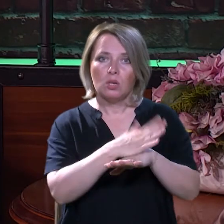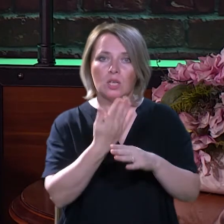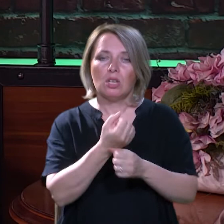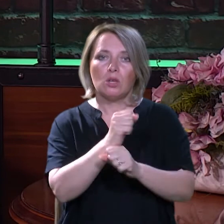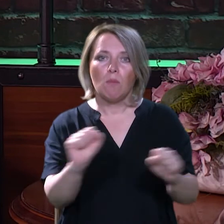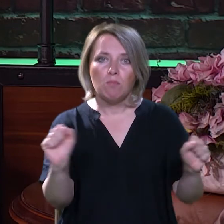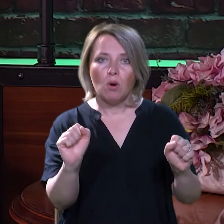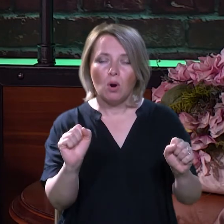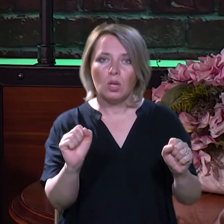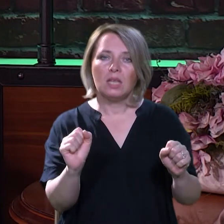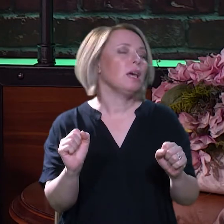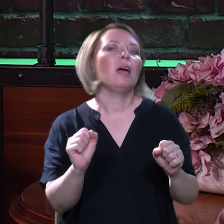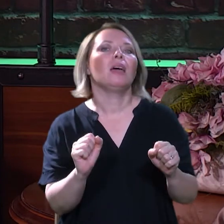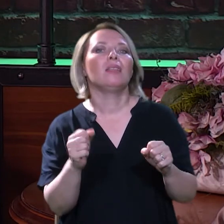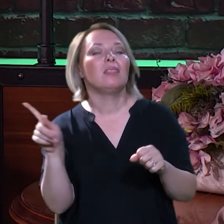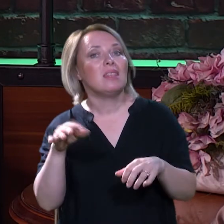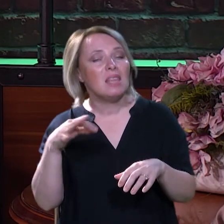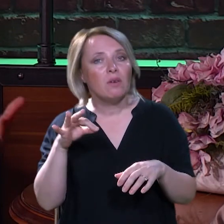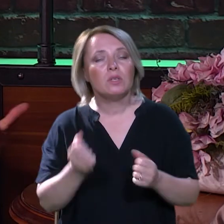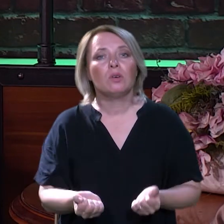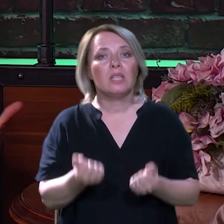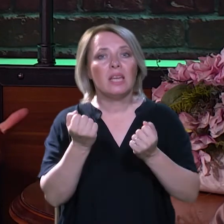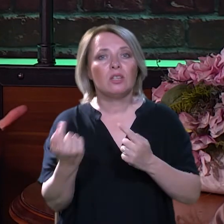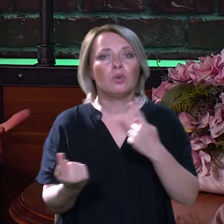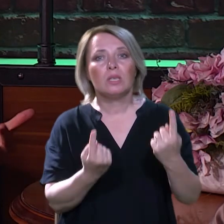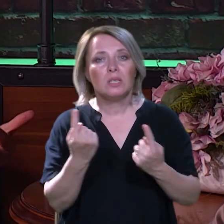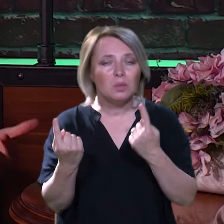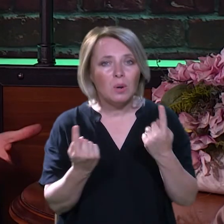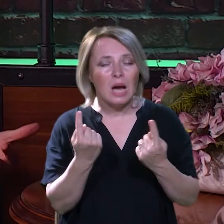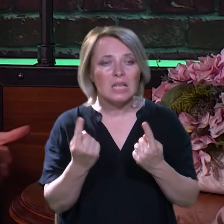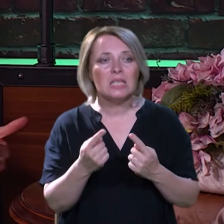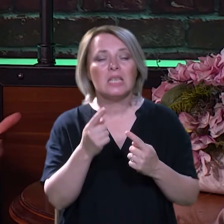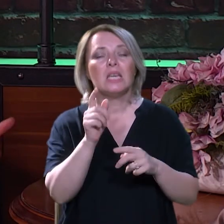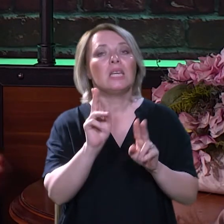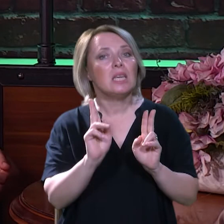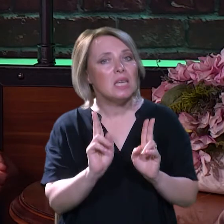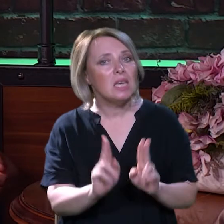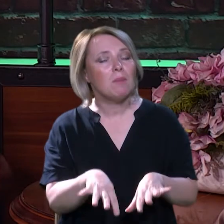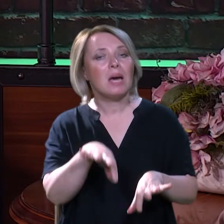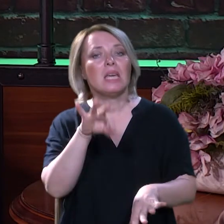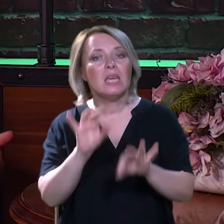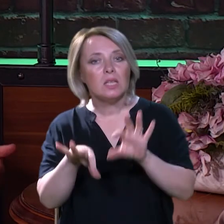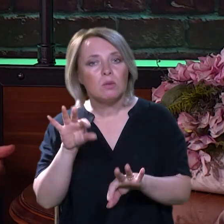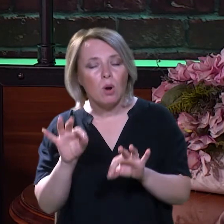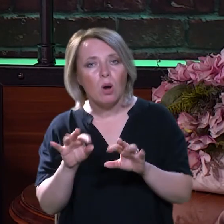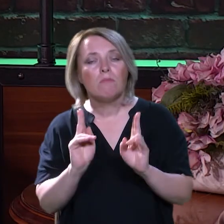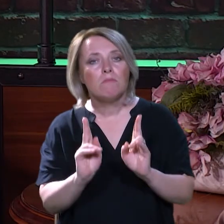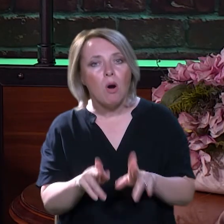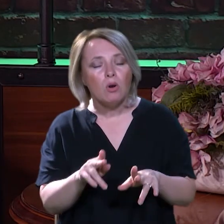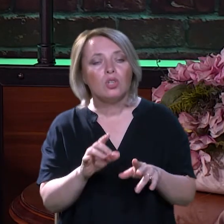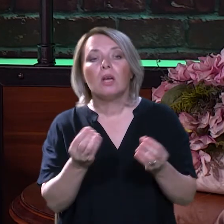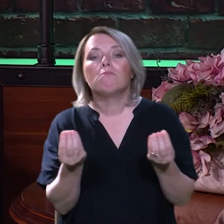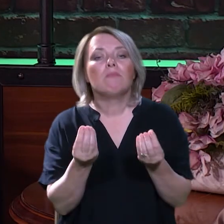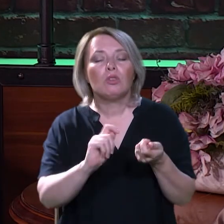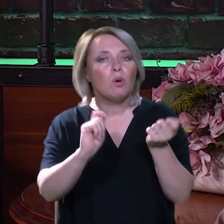slobode, da ona koliko god teške okolnosti bile i kakva god ponašanja drugih ljudi bila, ima izbor unutar toga. Znači, može